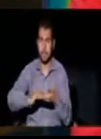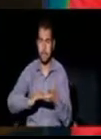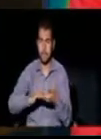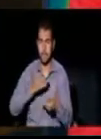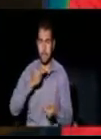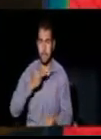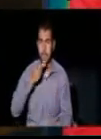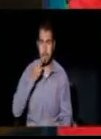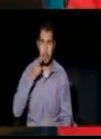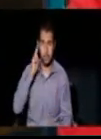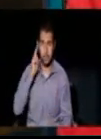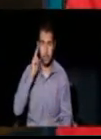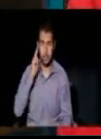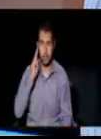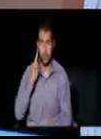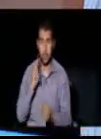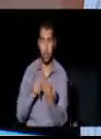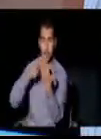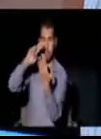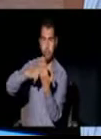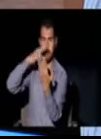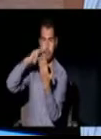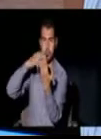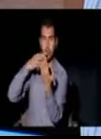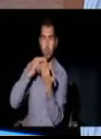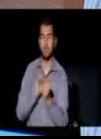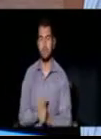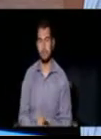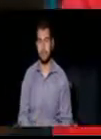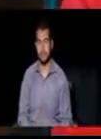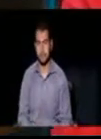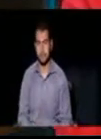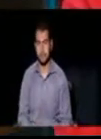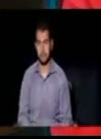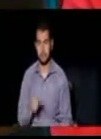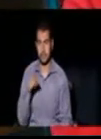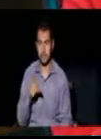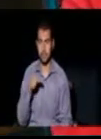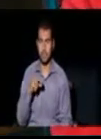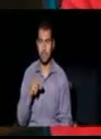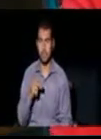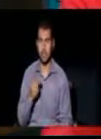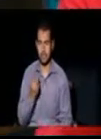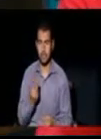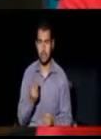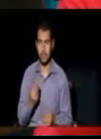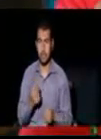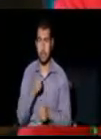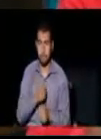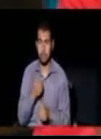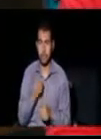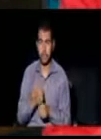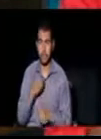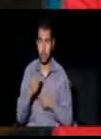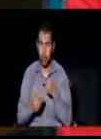وقت واحد. الله ينور، الله يخليك. طبقته ولا لسه يعني بتشتغلوا عليها؟ هو احنا دلوقتي بنشتغل عليها، عاملين بلان،